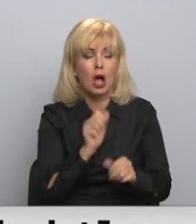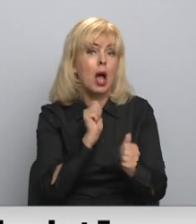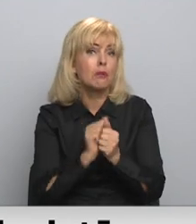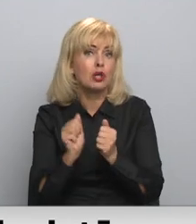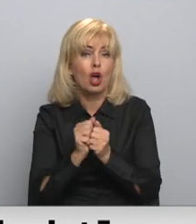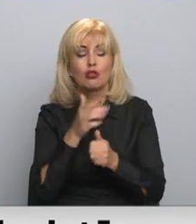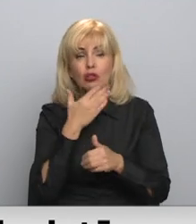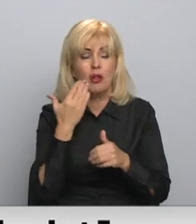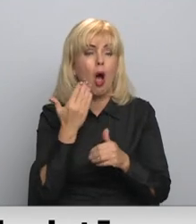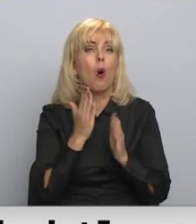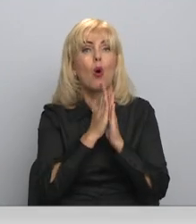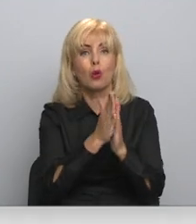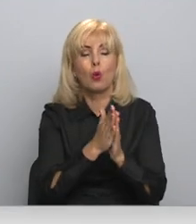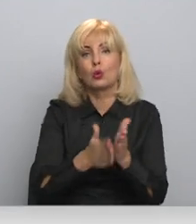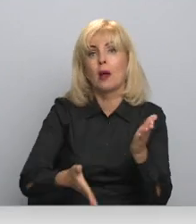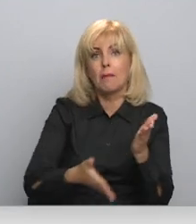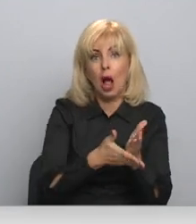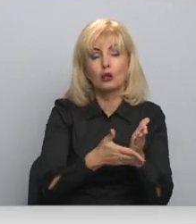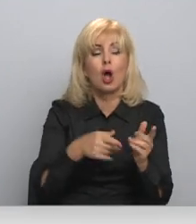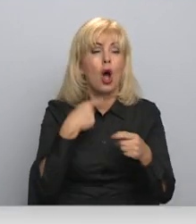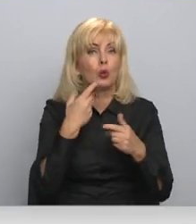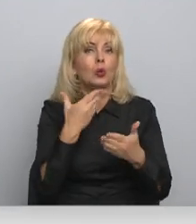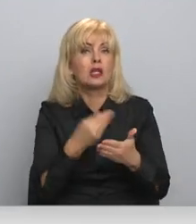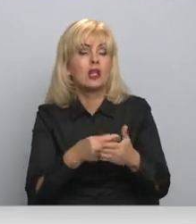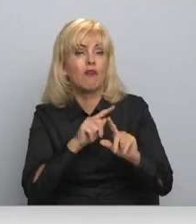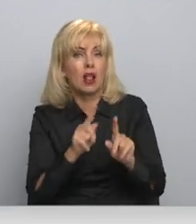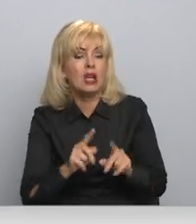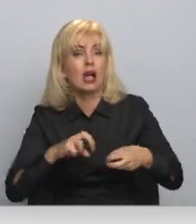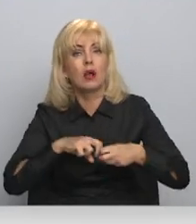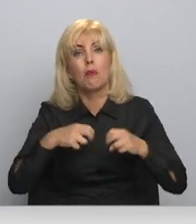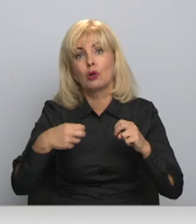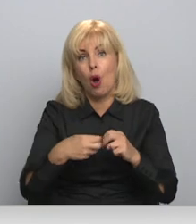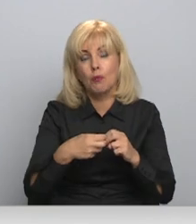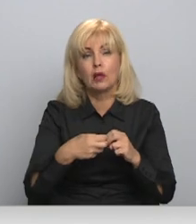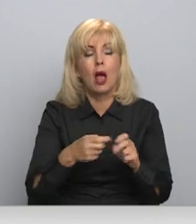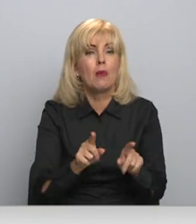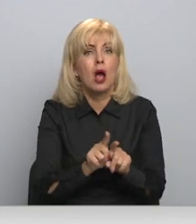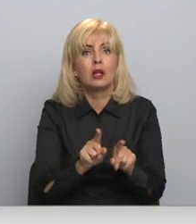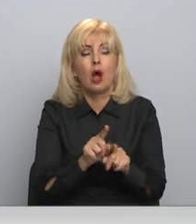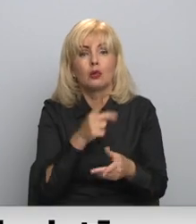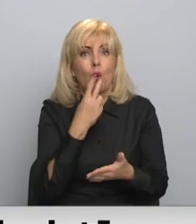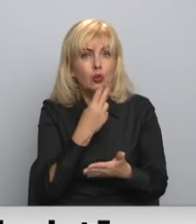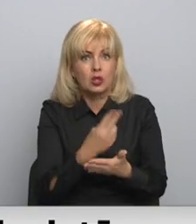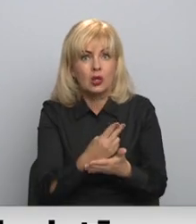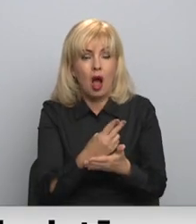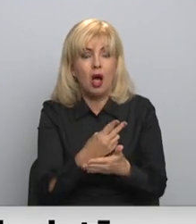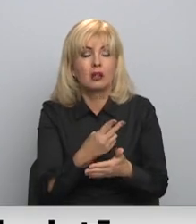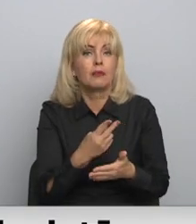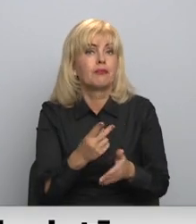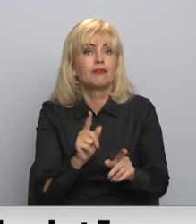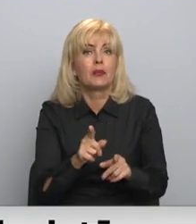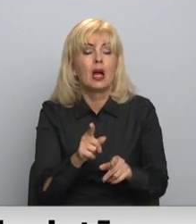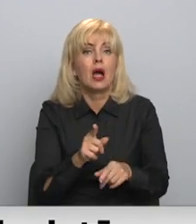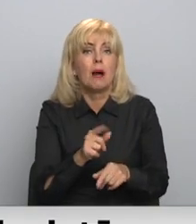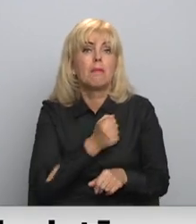nav viegli lūgt palīdzību vai vispār runāt par savām lietām, savām problēmām, jo tas tā kā tiek uzskatīts, ka tā ir